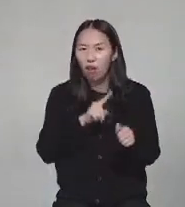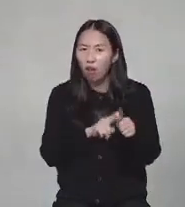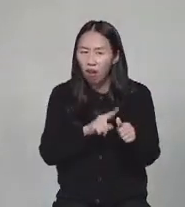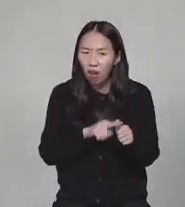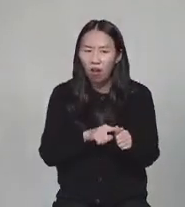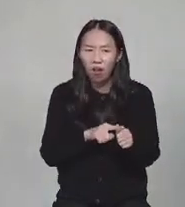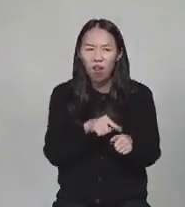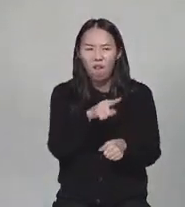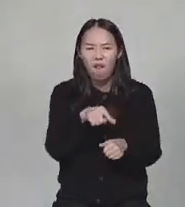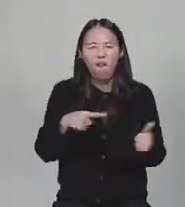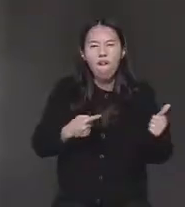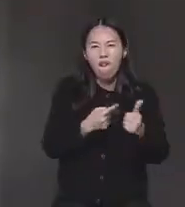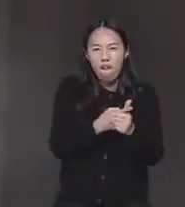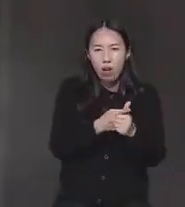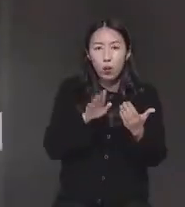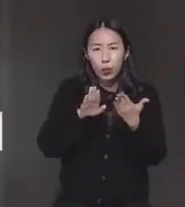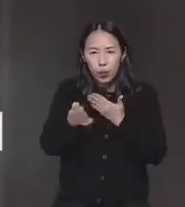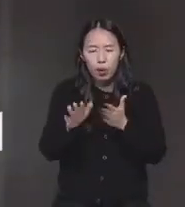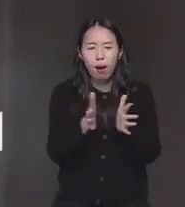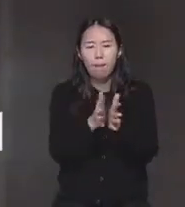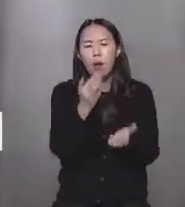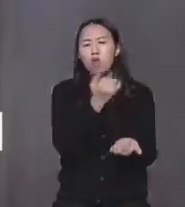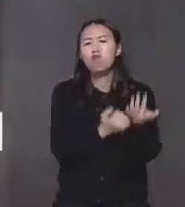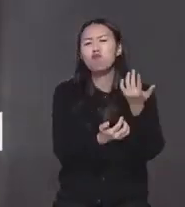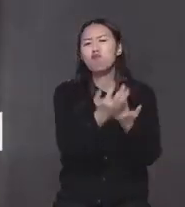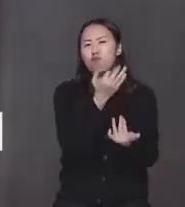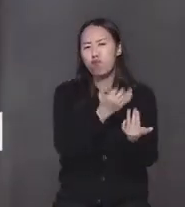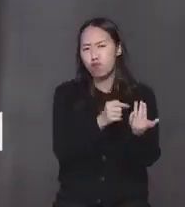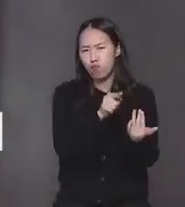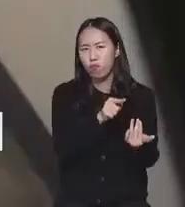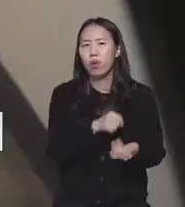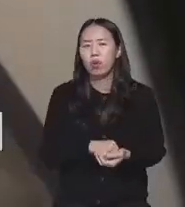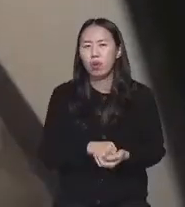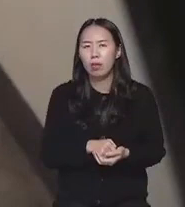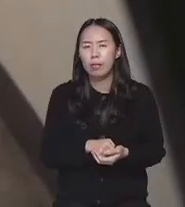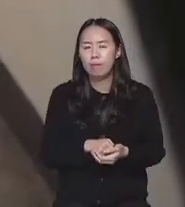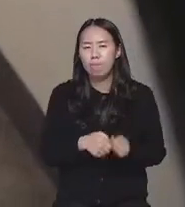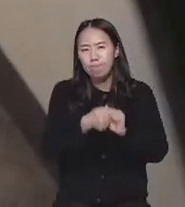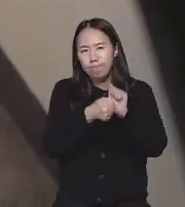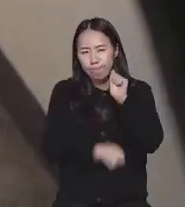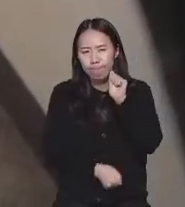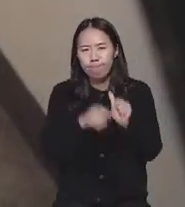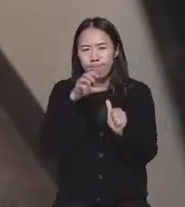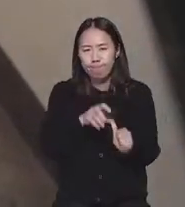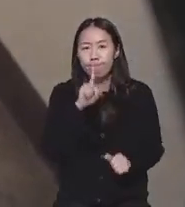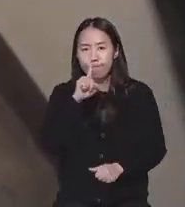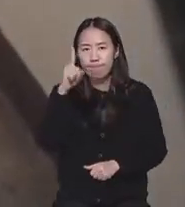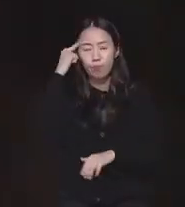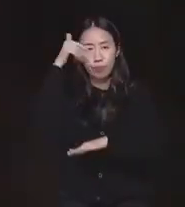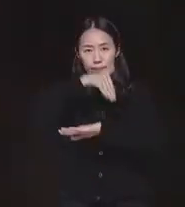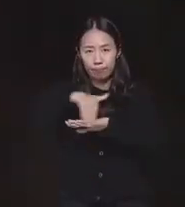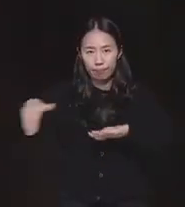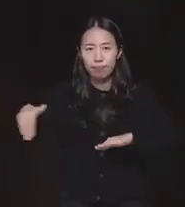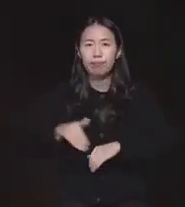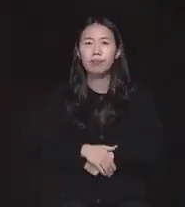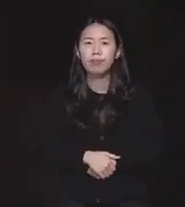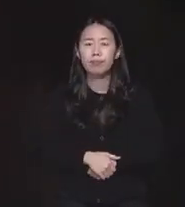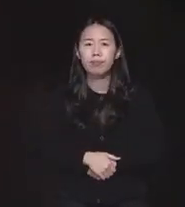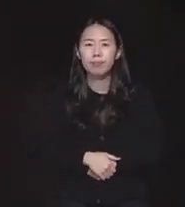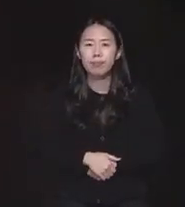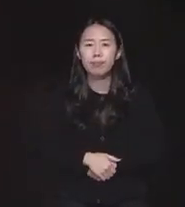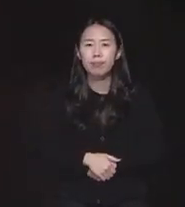A씨가 피해자를 살해한 뒤 아파트에 불을 지른 것으로 보고 구속영장을 신청할 방침입니다.